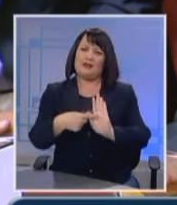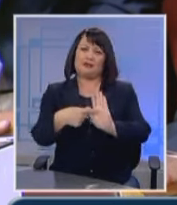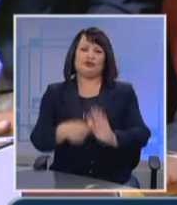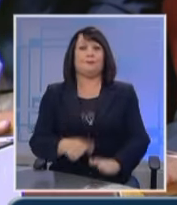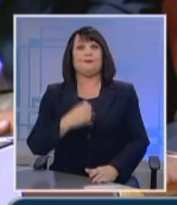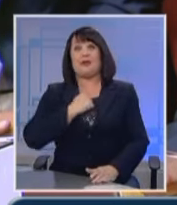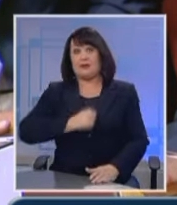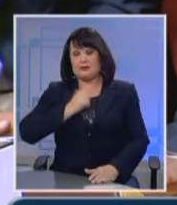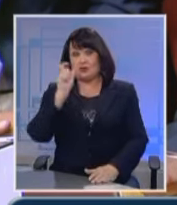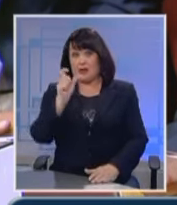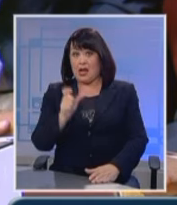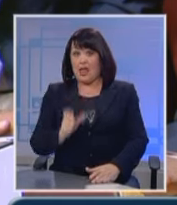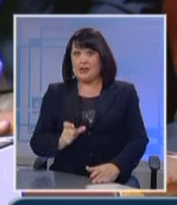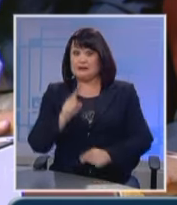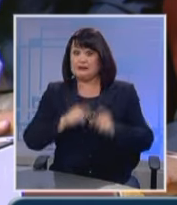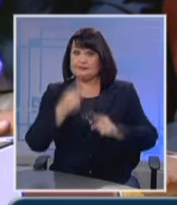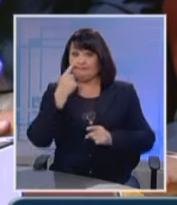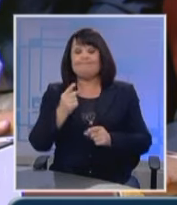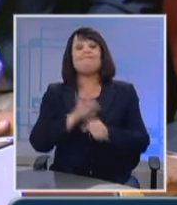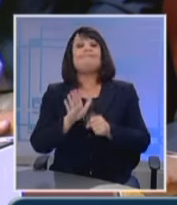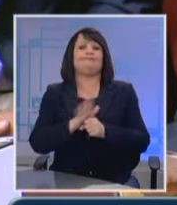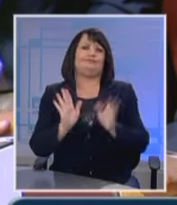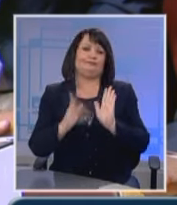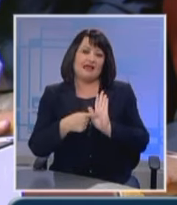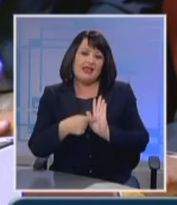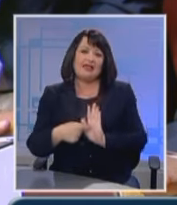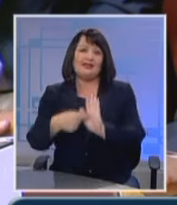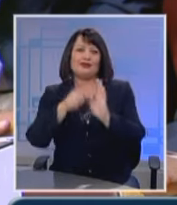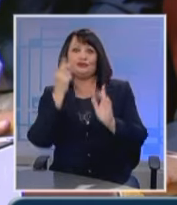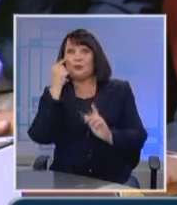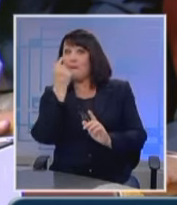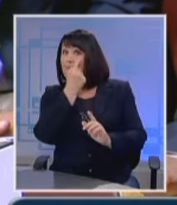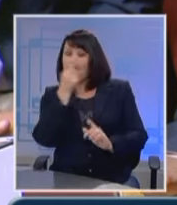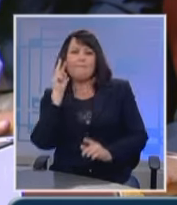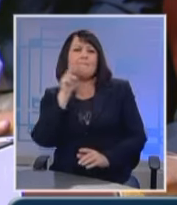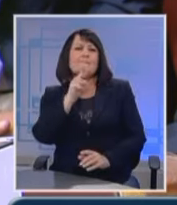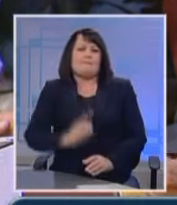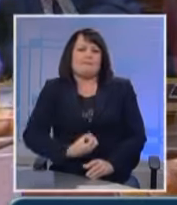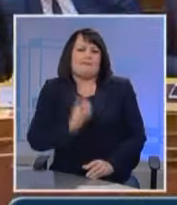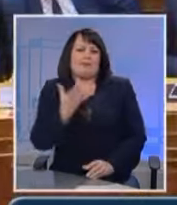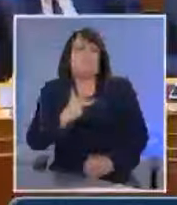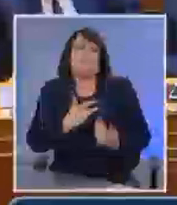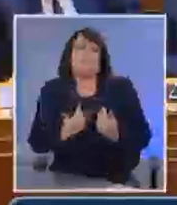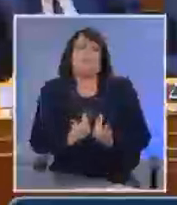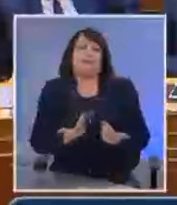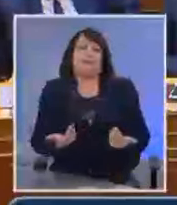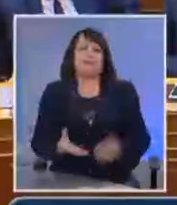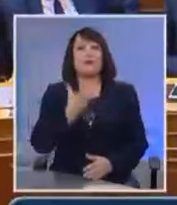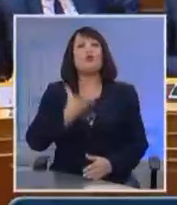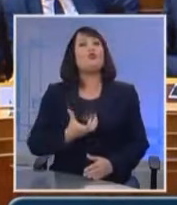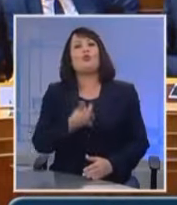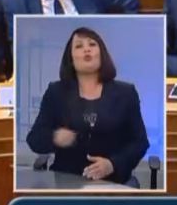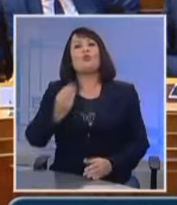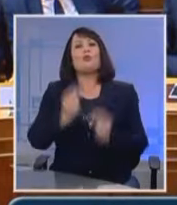οι λέξεις κάποιες φορές αποδεικνύονται πολύ μικρές για να αποδώσουν αυτό που βλέπουν τα μάτια και νιώθει η ψυχή. Το σοβαρότερο πρόβλημα